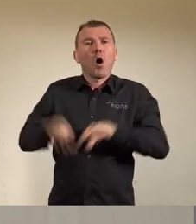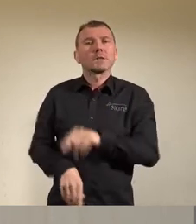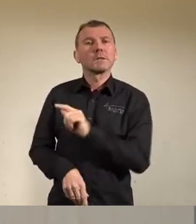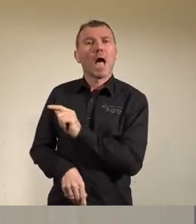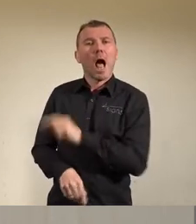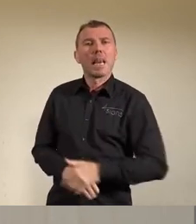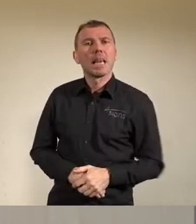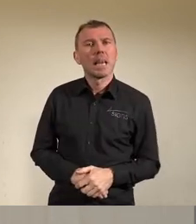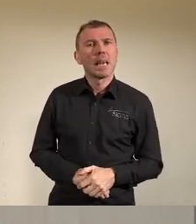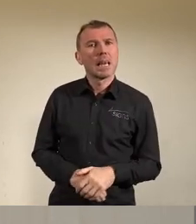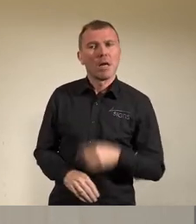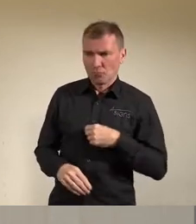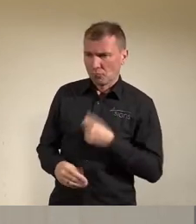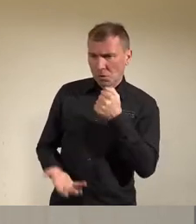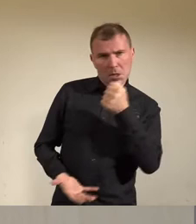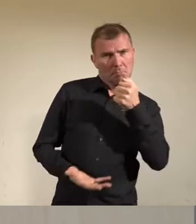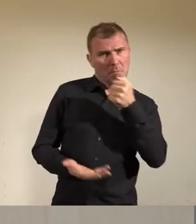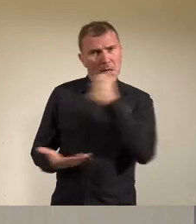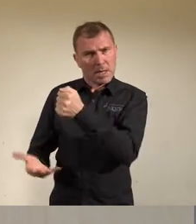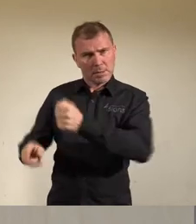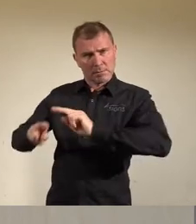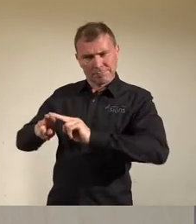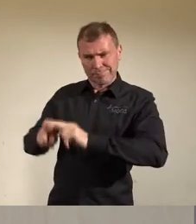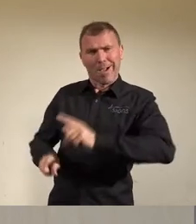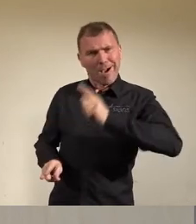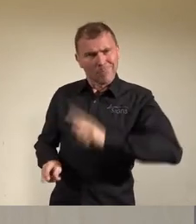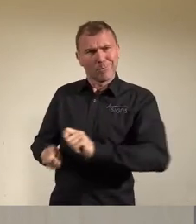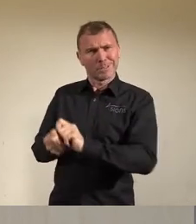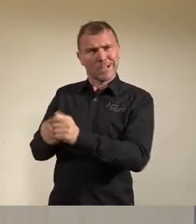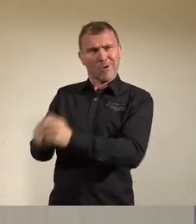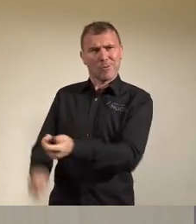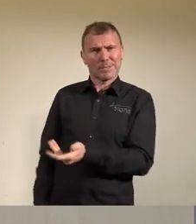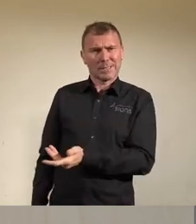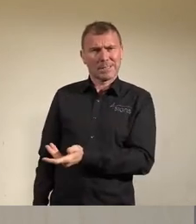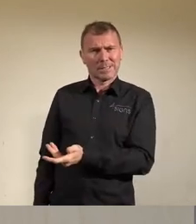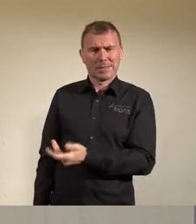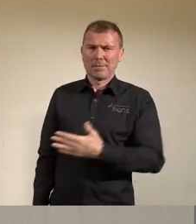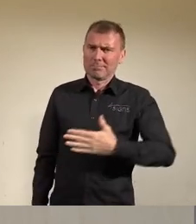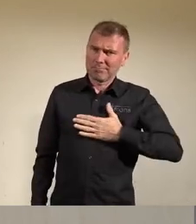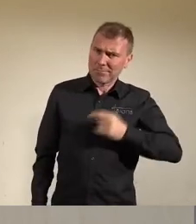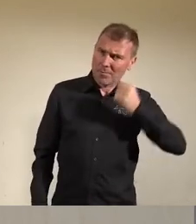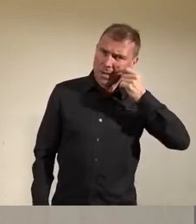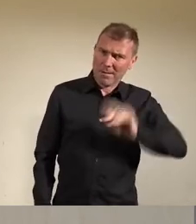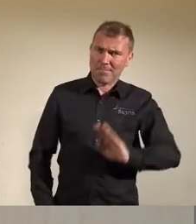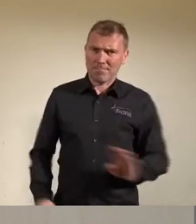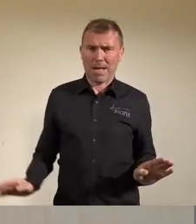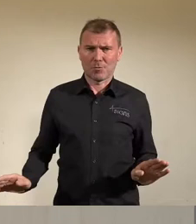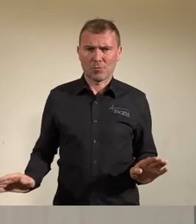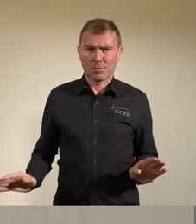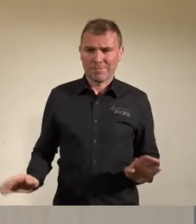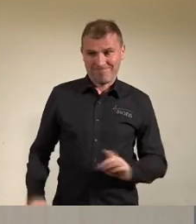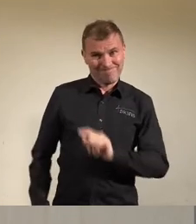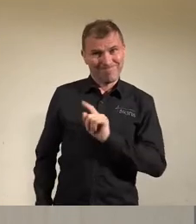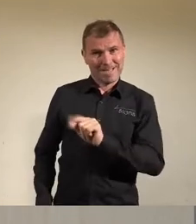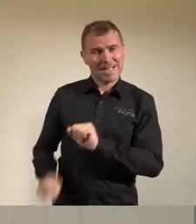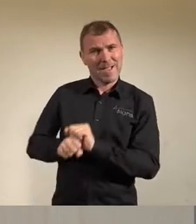etwas anfassen wollen, und das sollte das auch umgesetzt werden. Und wir sind der Meinung, wir sollten auch